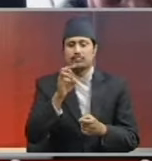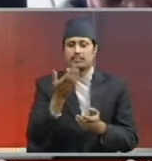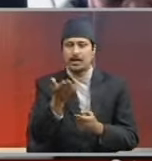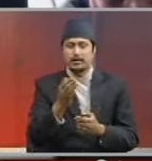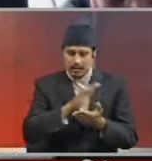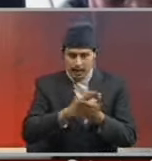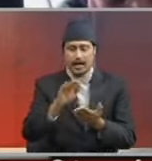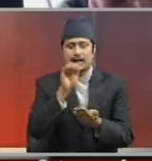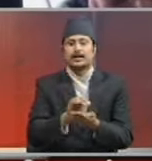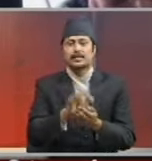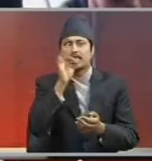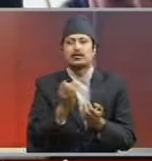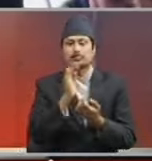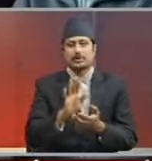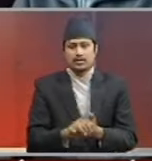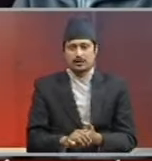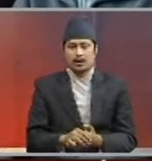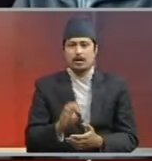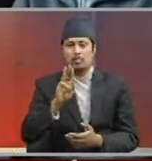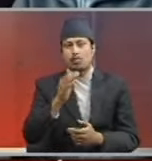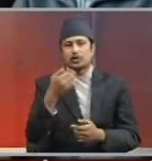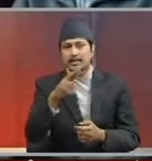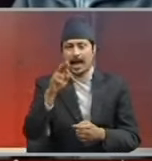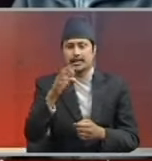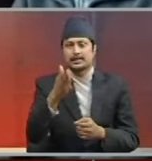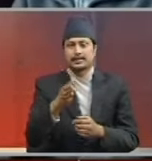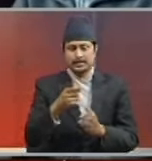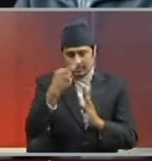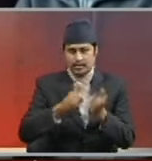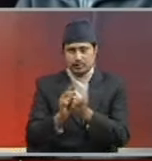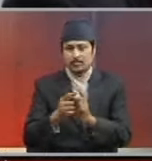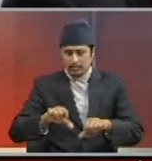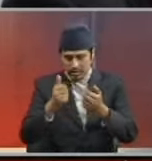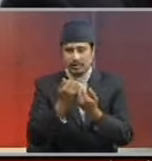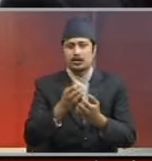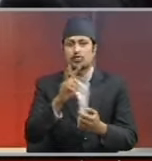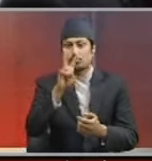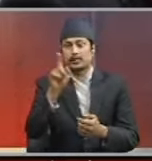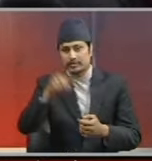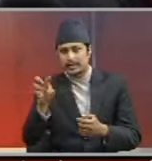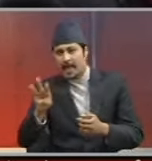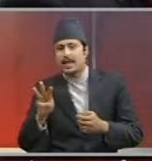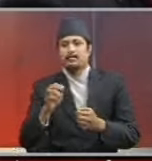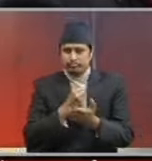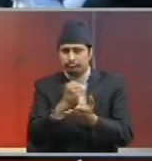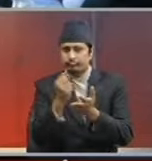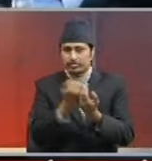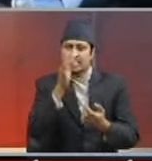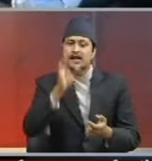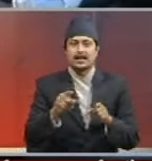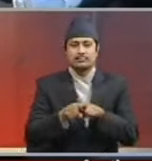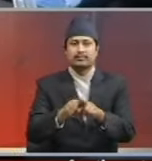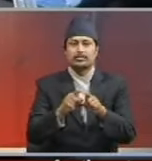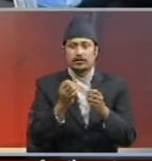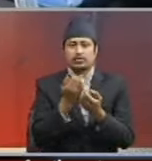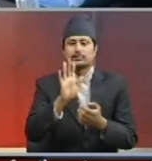रूपमा राख्ने निर्णय समेत गरेको छ। मोर्चाले संविधान संशोधन प्रस्ताव पारित गराउन दुई तिहाई पुर्याउन पहल गर्ने निर्णय समेत